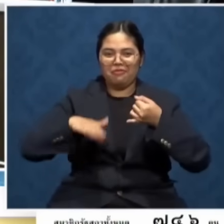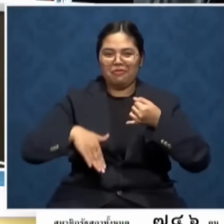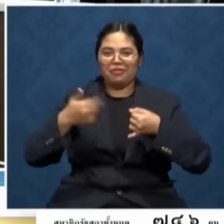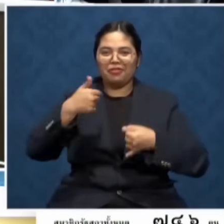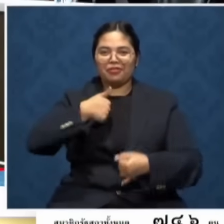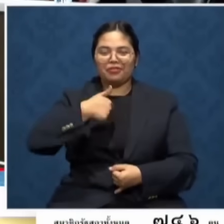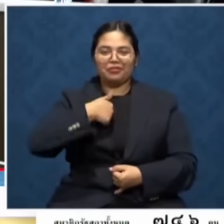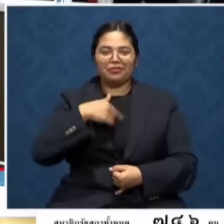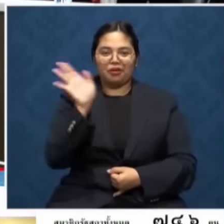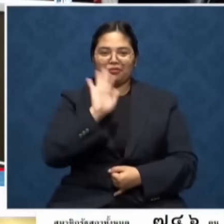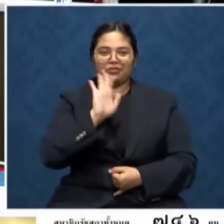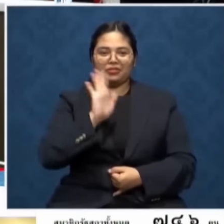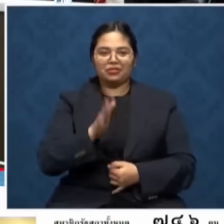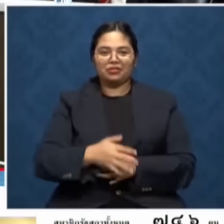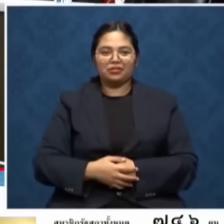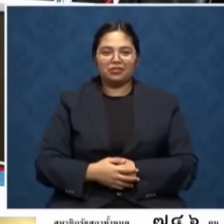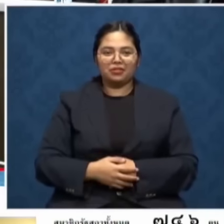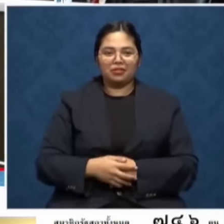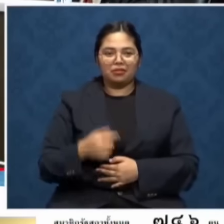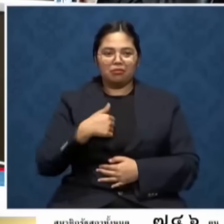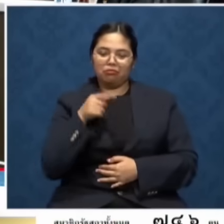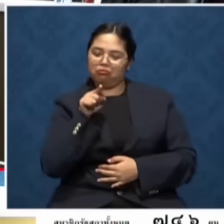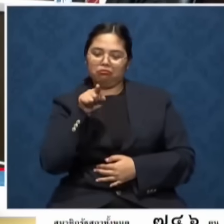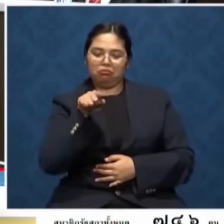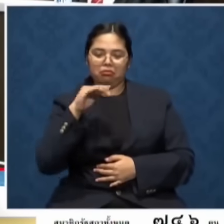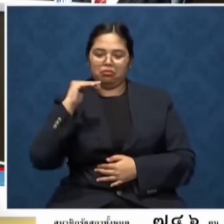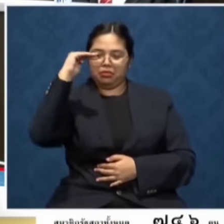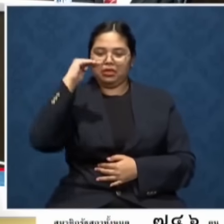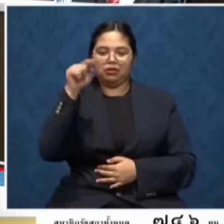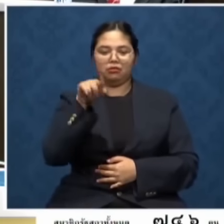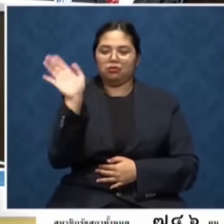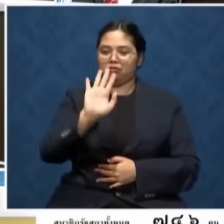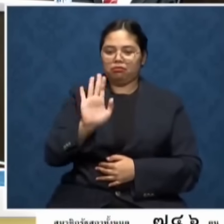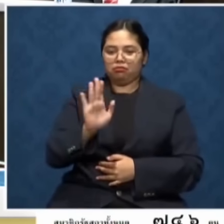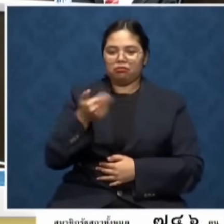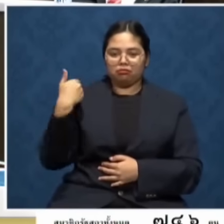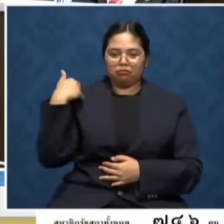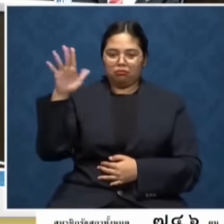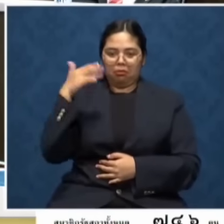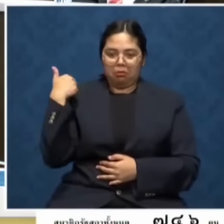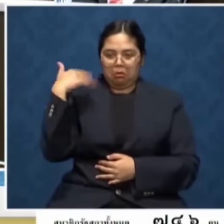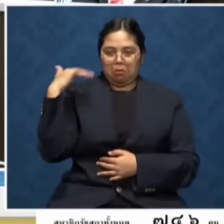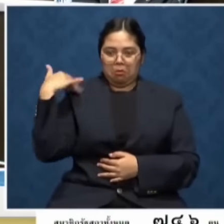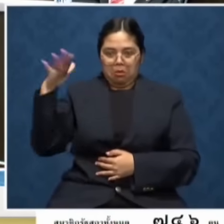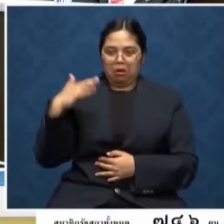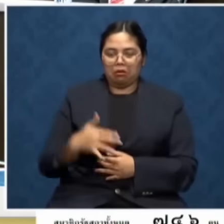นไหมท่านต้องถอนแล้วไม่ได้นะครับคราวนี้ท่านวิโรจน์ต้องถอนแล้วครับ